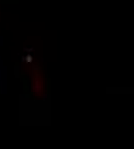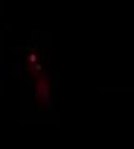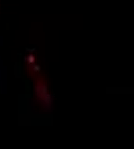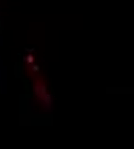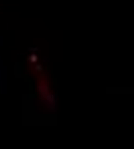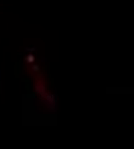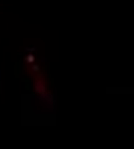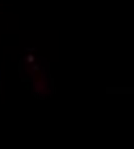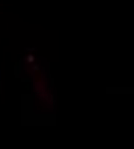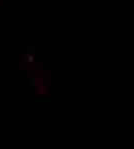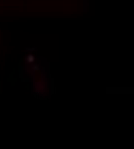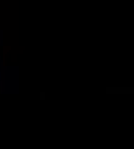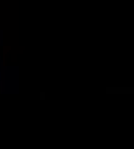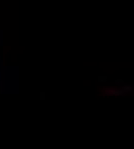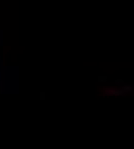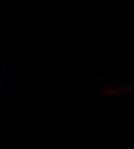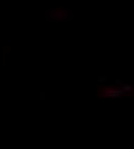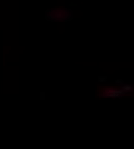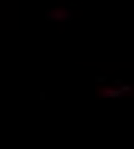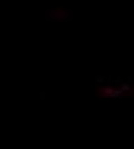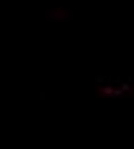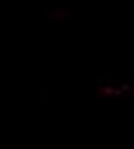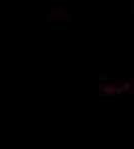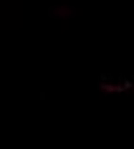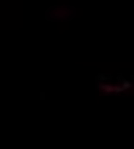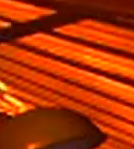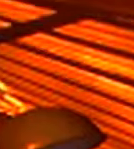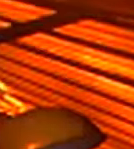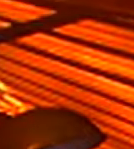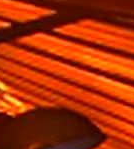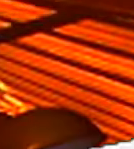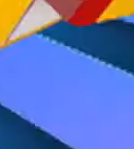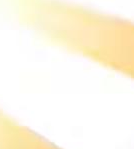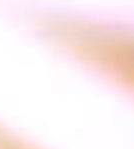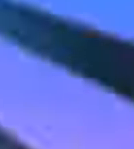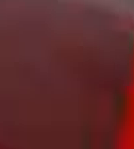establishment na pinagmulan ng sunog? Yan ang tatalakayin natin sa Legal Bato.